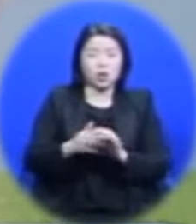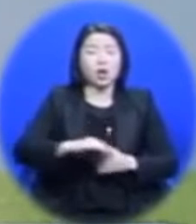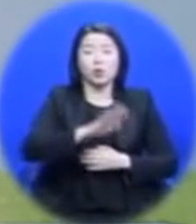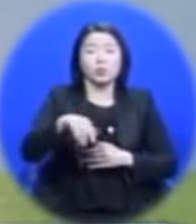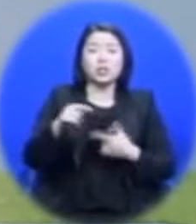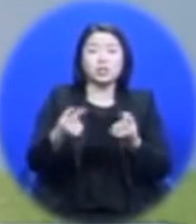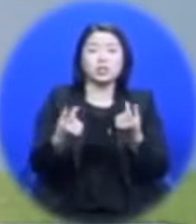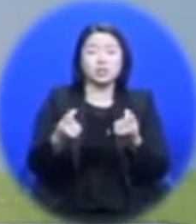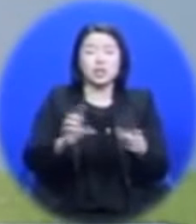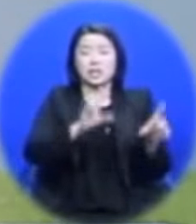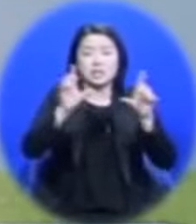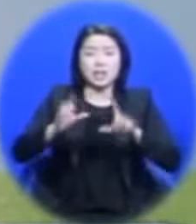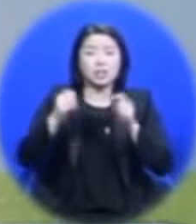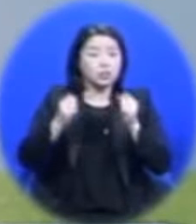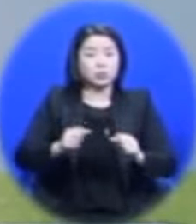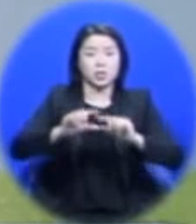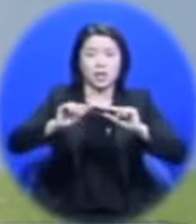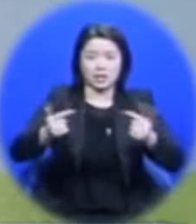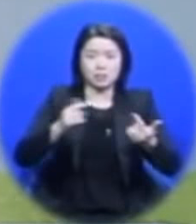우리는 그렇게 사는 존재가 아닙니다.